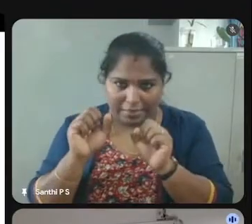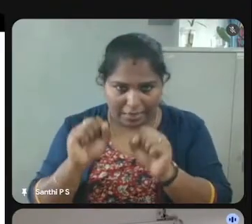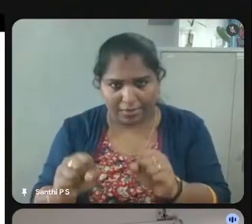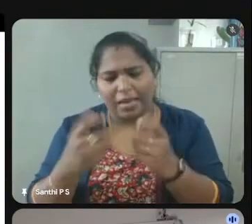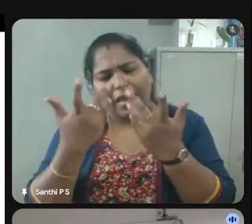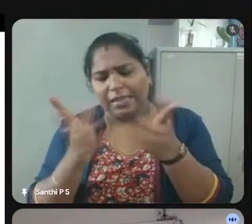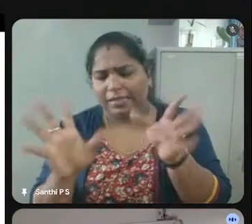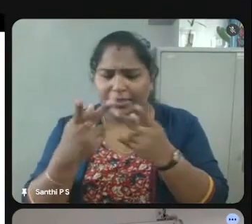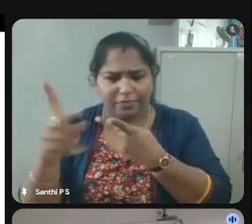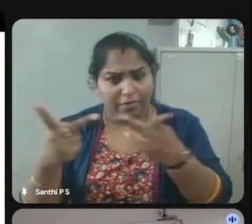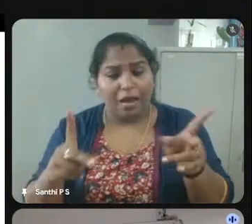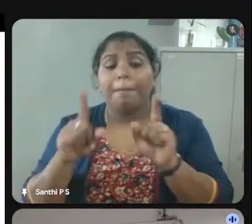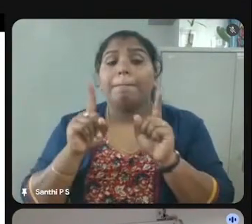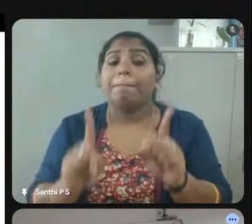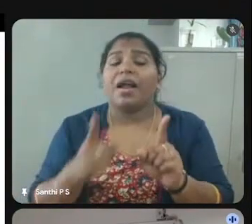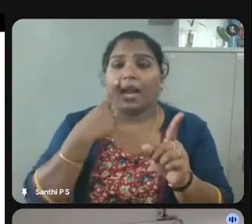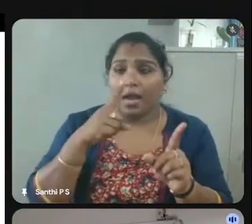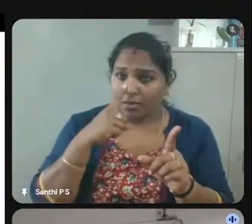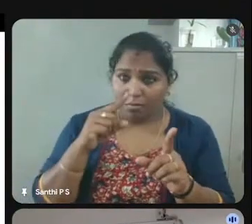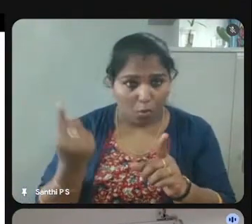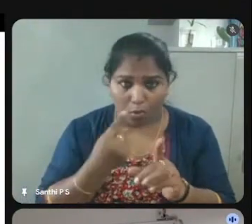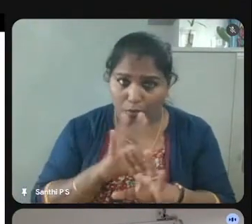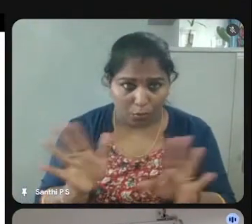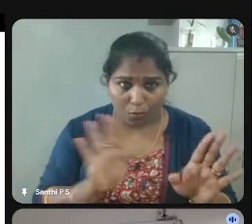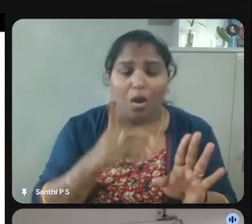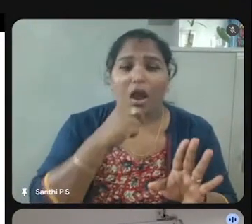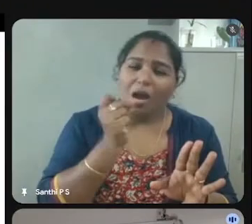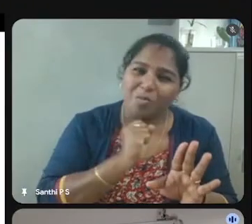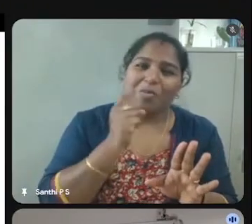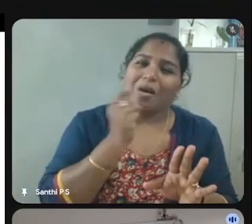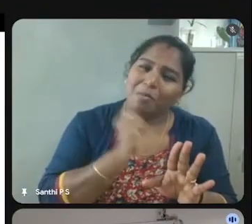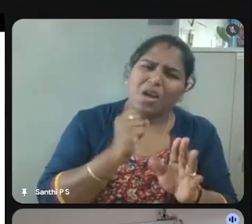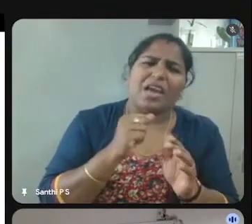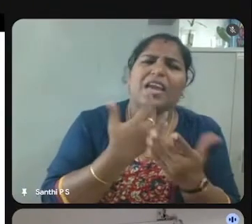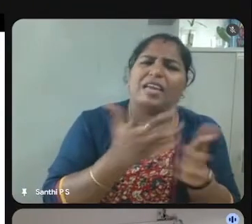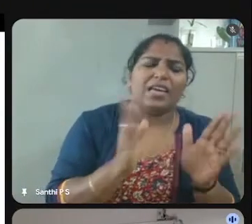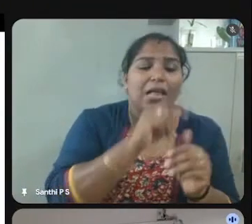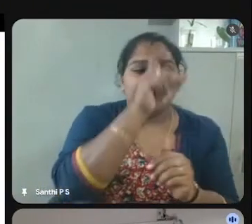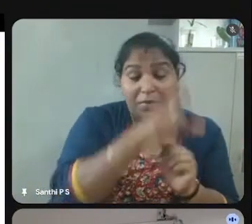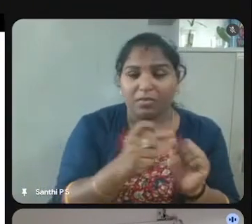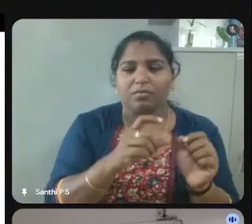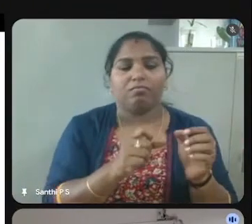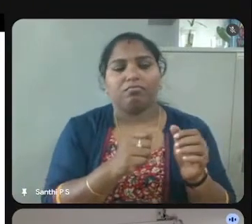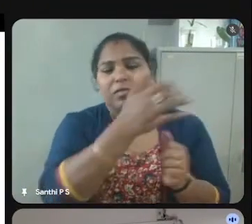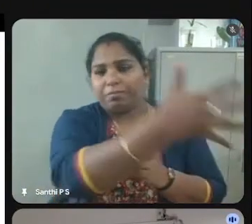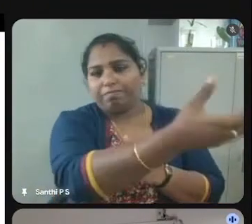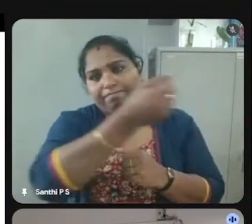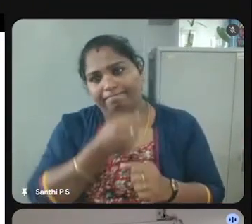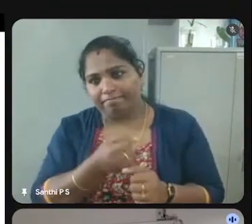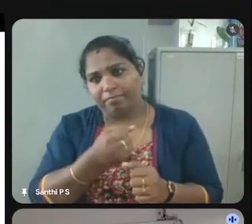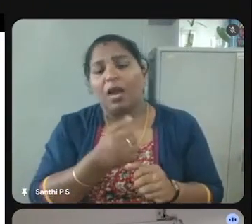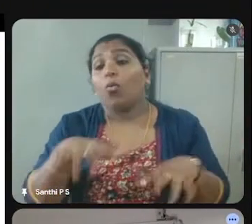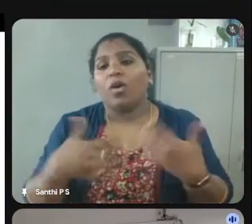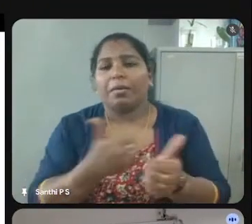രീതി വ്യത്യാസമായതുകൊണ്ടും അതിനനുസരിച്ച് ഏത് രീതിയിലാണ് ആ തെറപ്പിക്ക് പോകുന്നത്, അല്ലെങ്കിൽ എന്താണ് അവിടെ ചെയ്യേണ്ടത് എന്നുള്ളതിനെ കുറിച്ച് പേരൻസ്, വീട്ടിലുള്ള